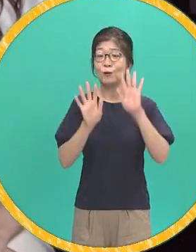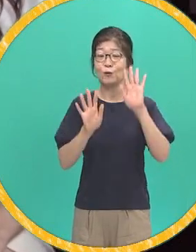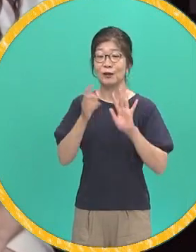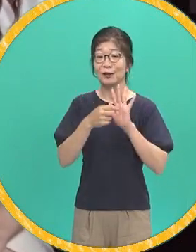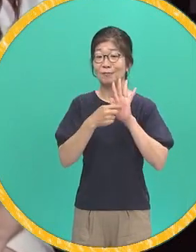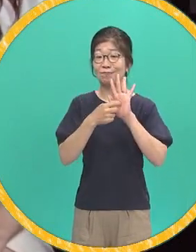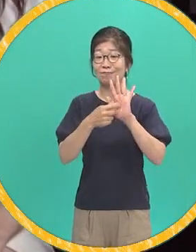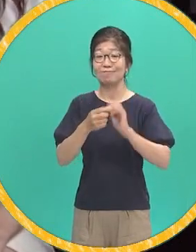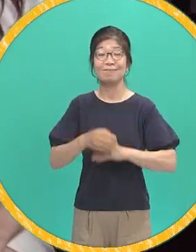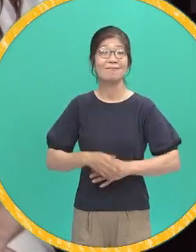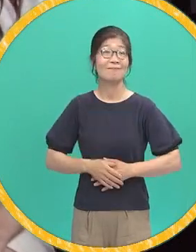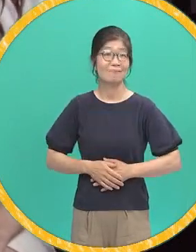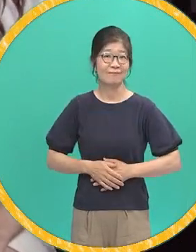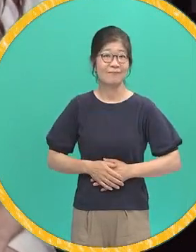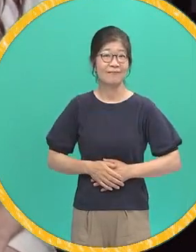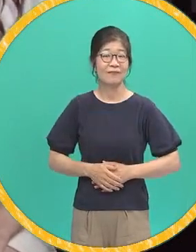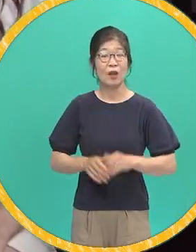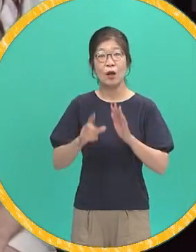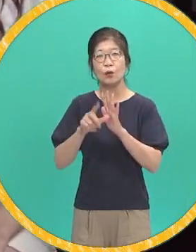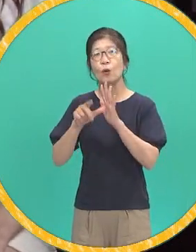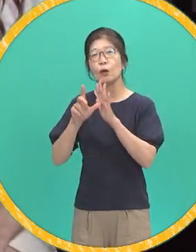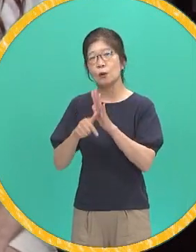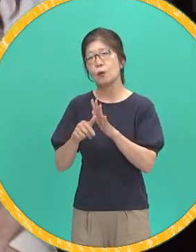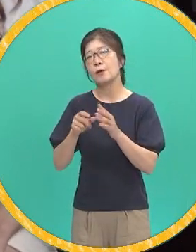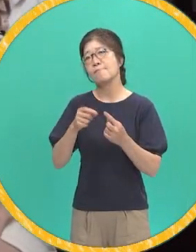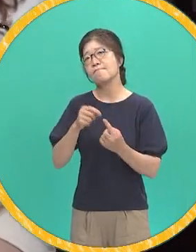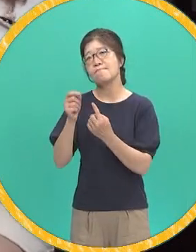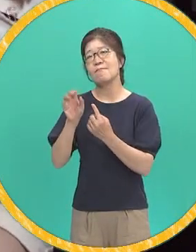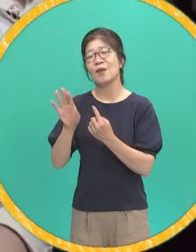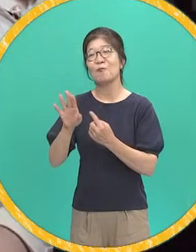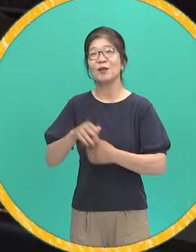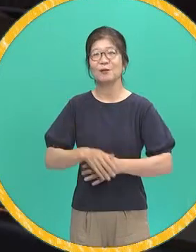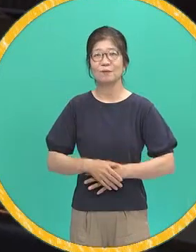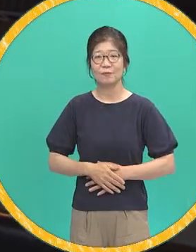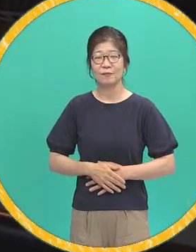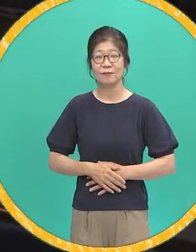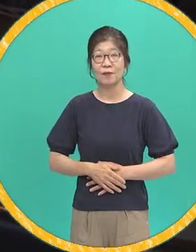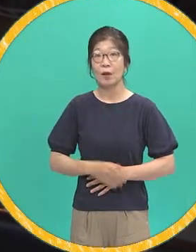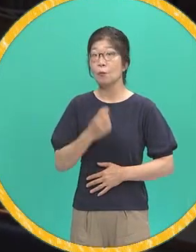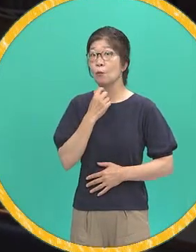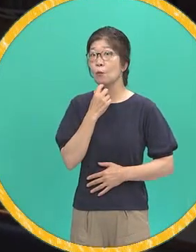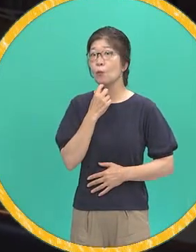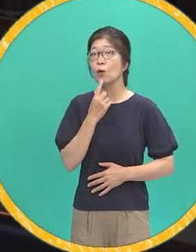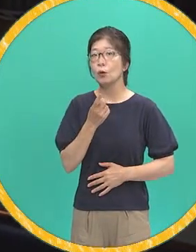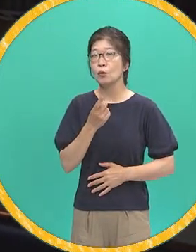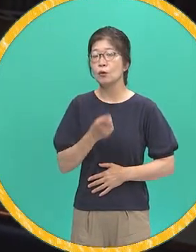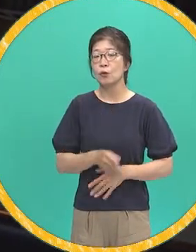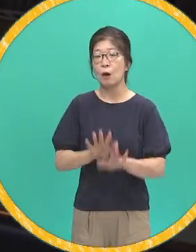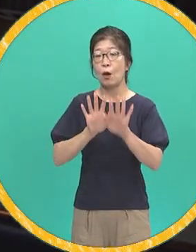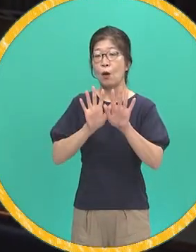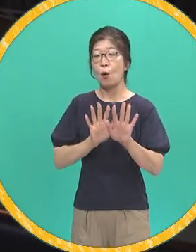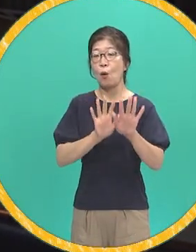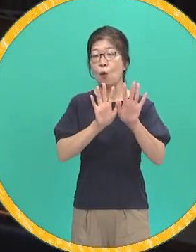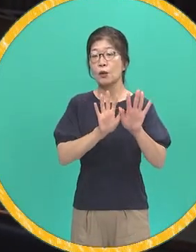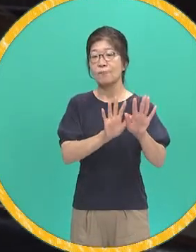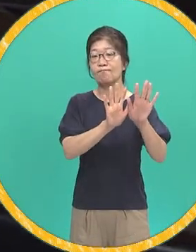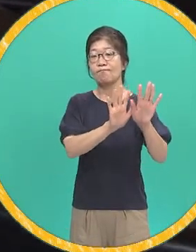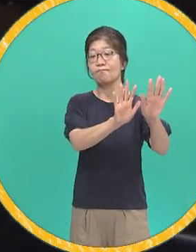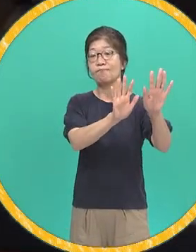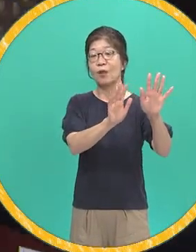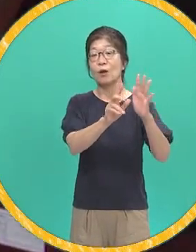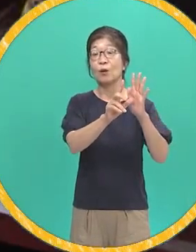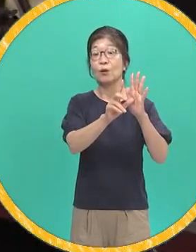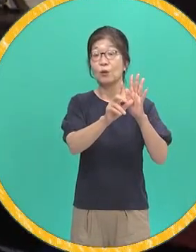曲によって使い分けをしてたりしますあとはですね更新の時はこう